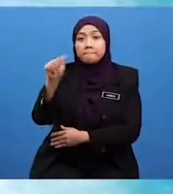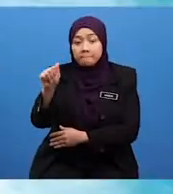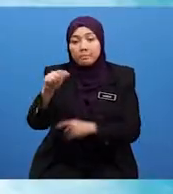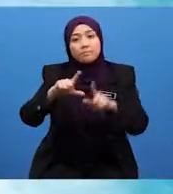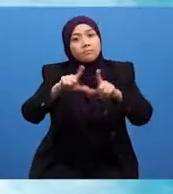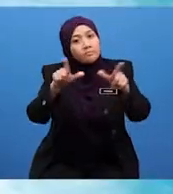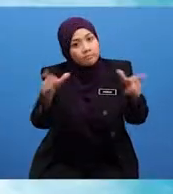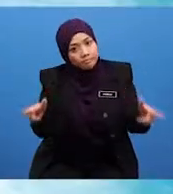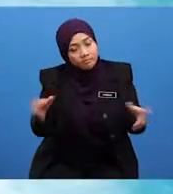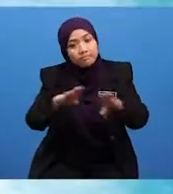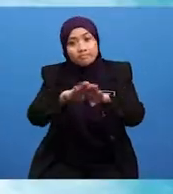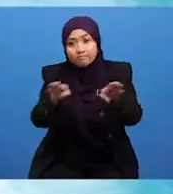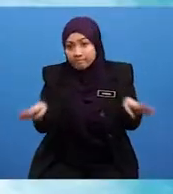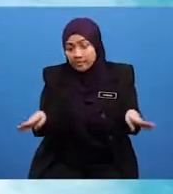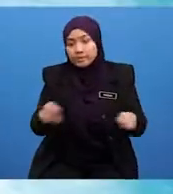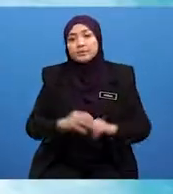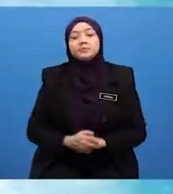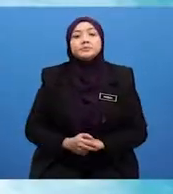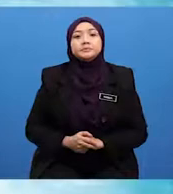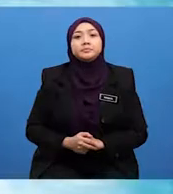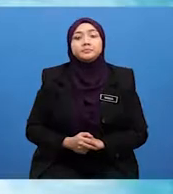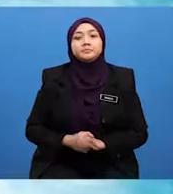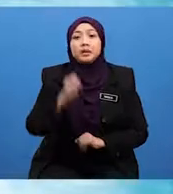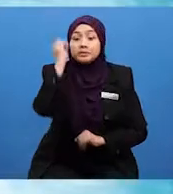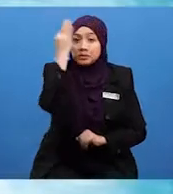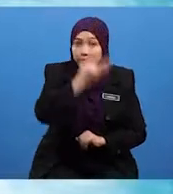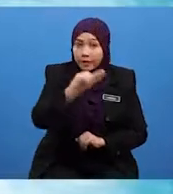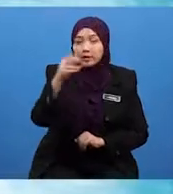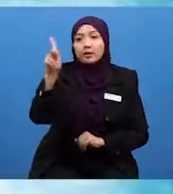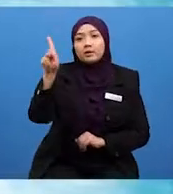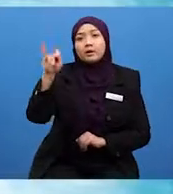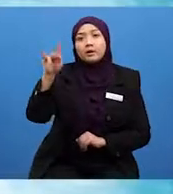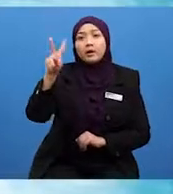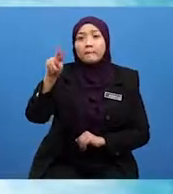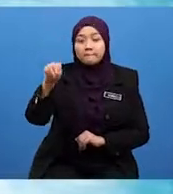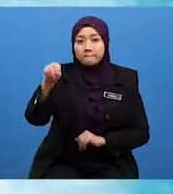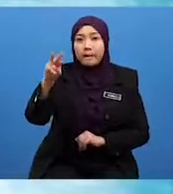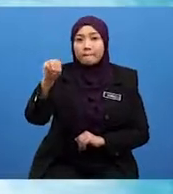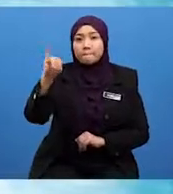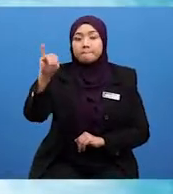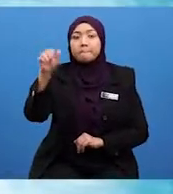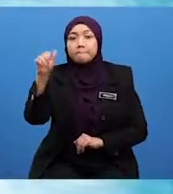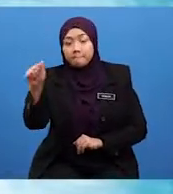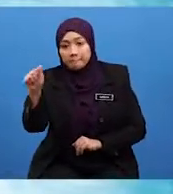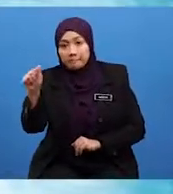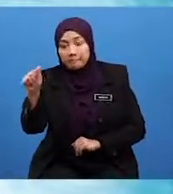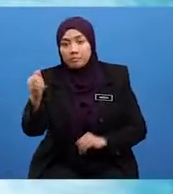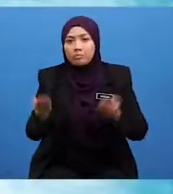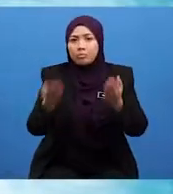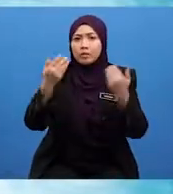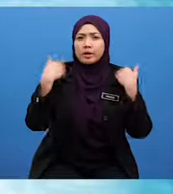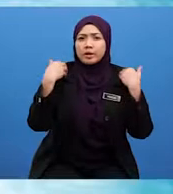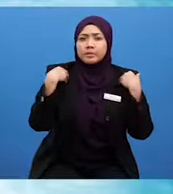Sifat kimia pada bahan ini yang menentukan sama ada sesuatu bahan bersifat